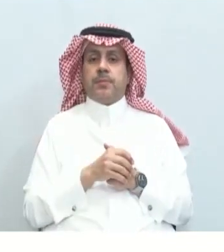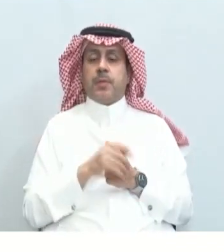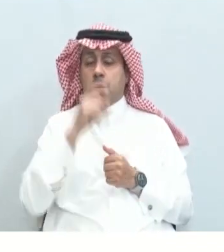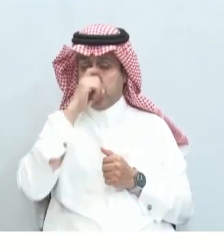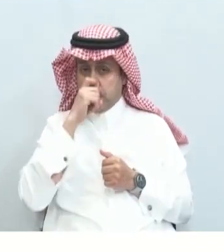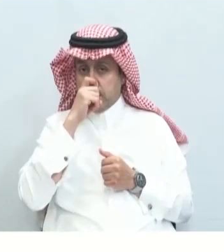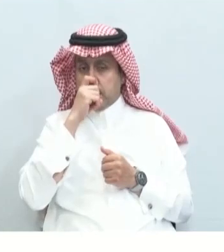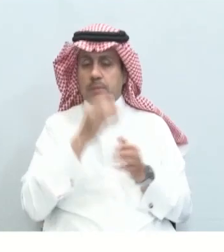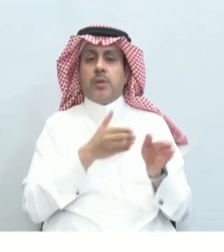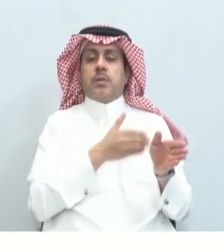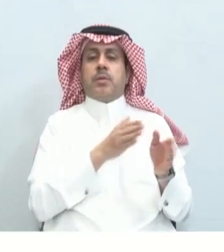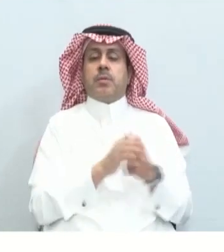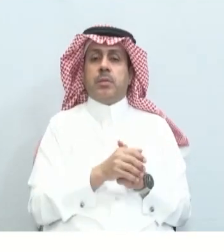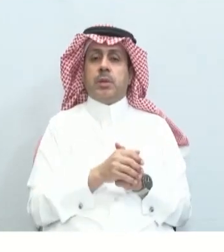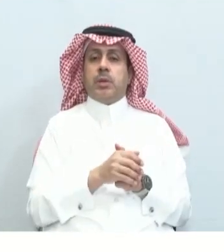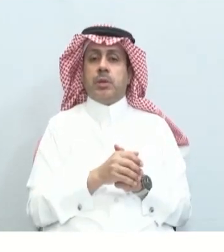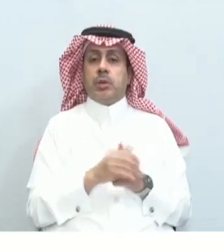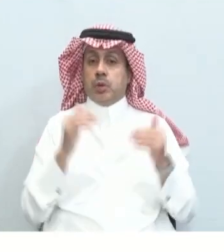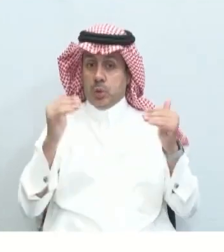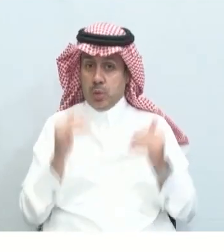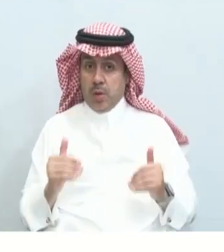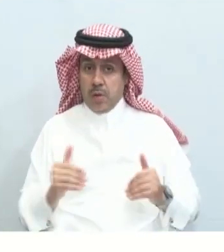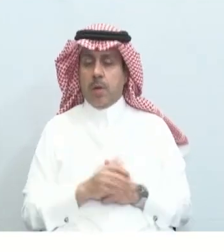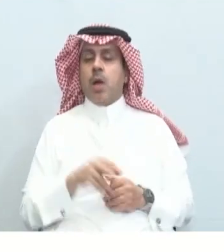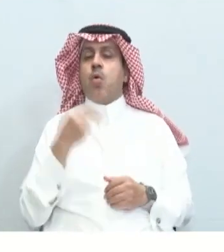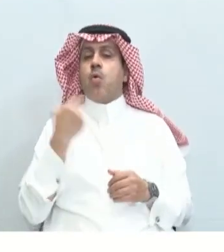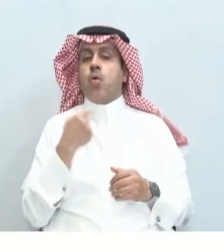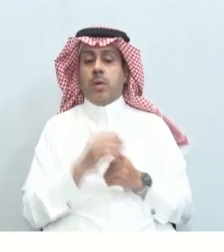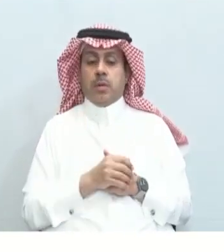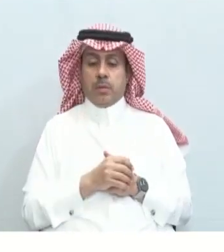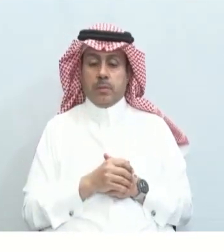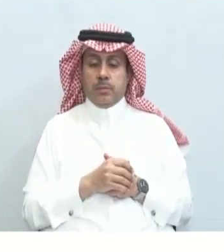يلتزم بالاشياء التي تنظم هذه تنظمها الدوله